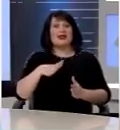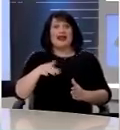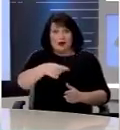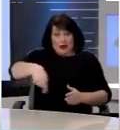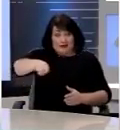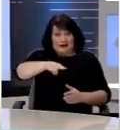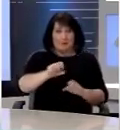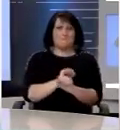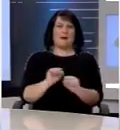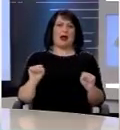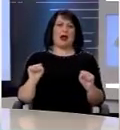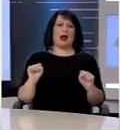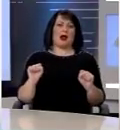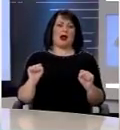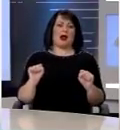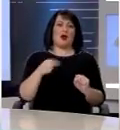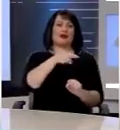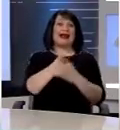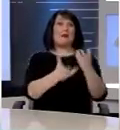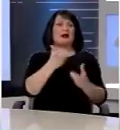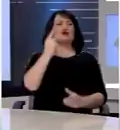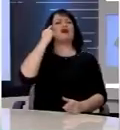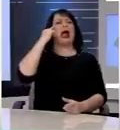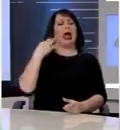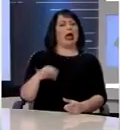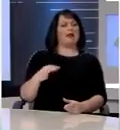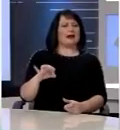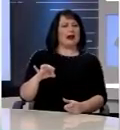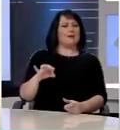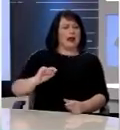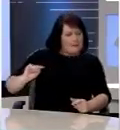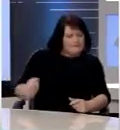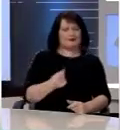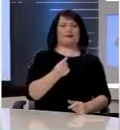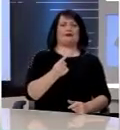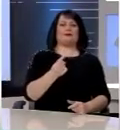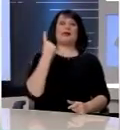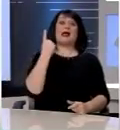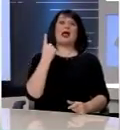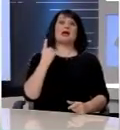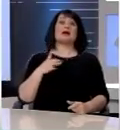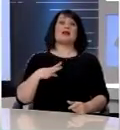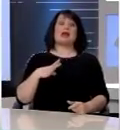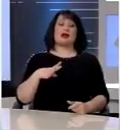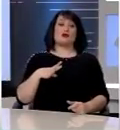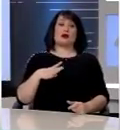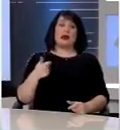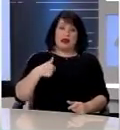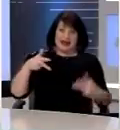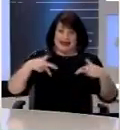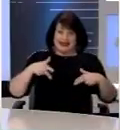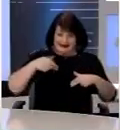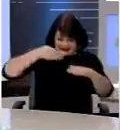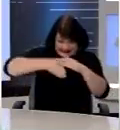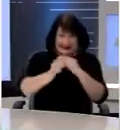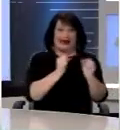αποσταθεροποίησης, θεωρώντας ότι είναι ο αδύναμος κρίκος, γιατί ένα πράγμα θέλουν, να μην καταφέρει αυτή η κυβέρνηση να βγάλει τη χώρα